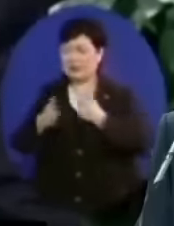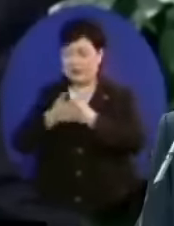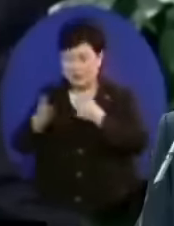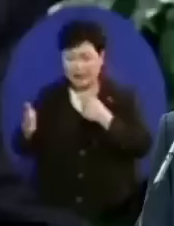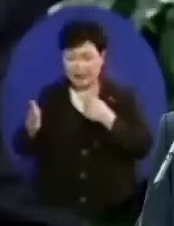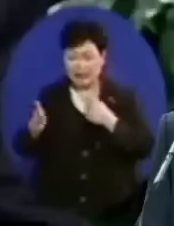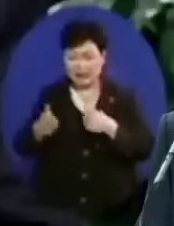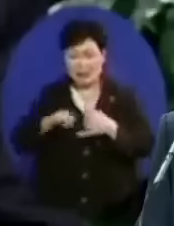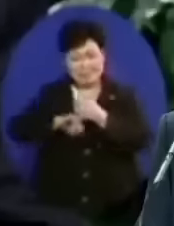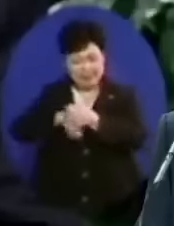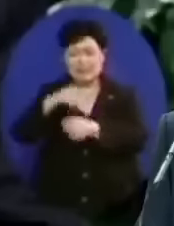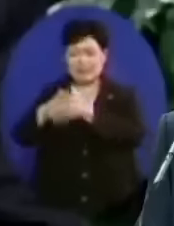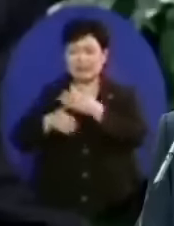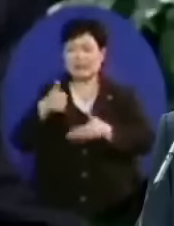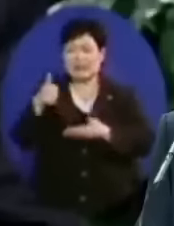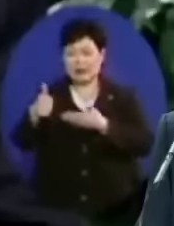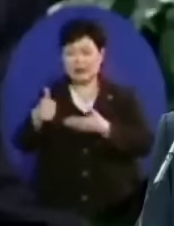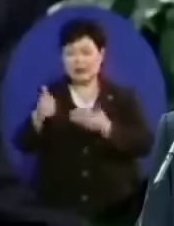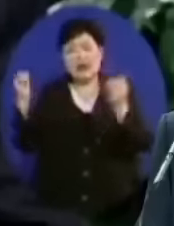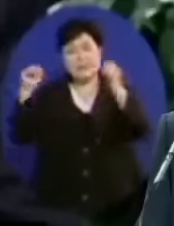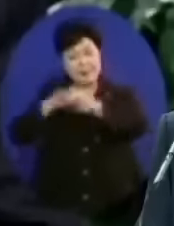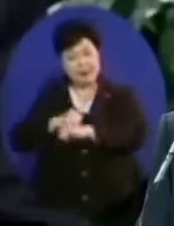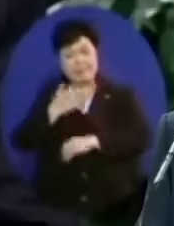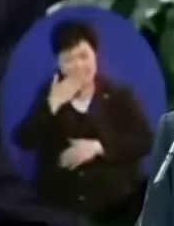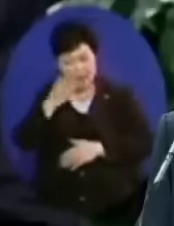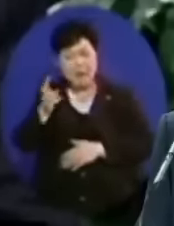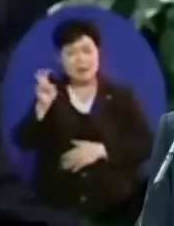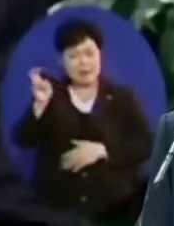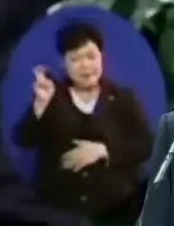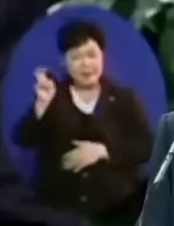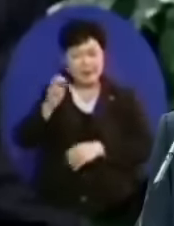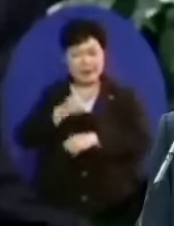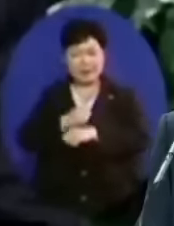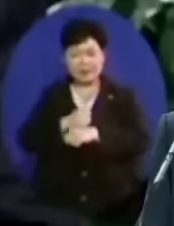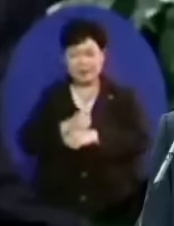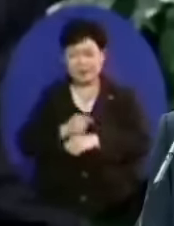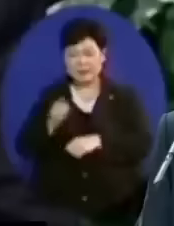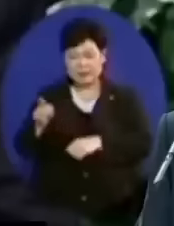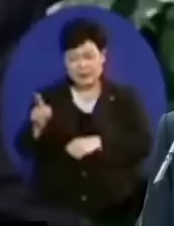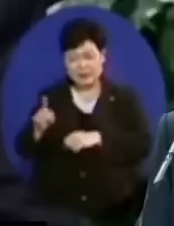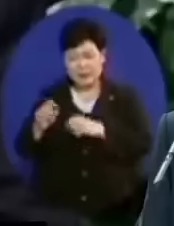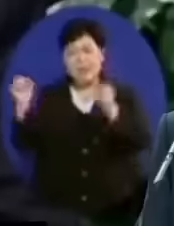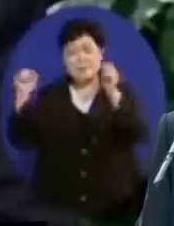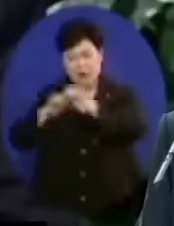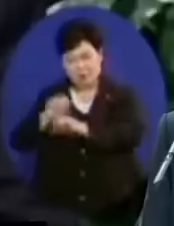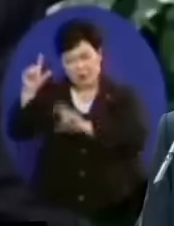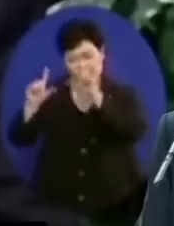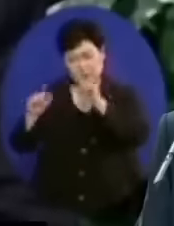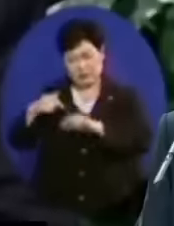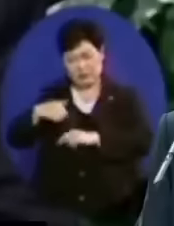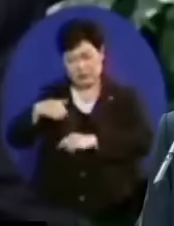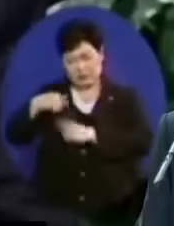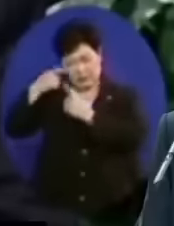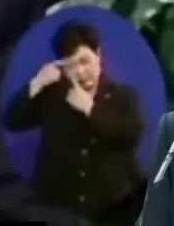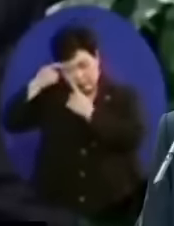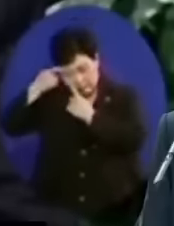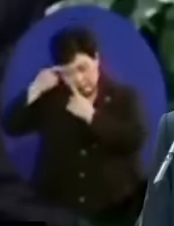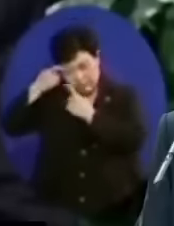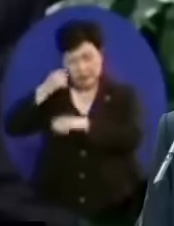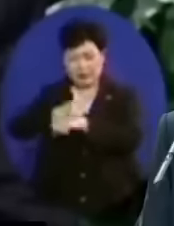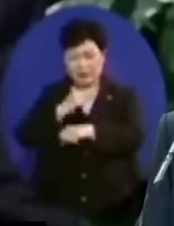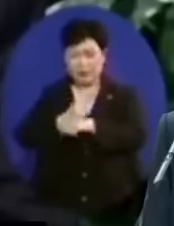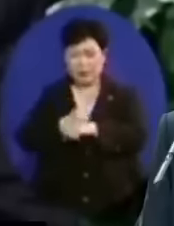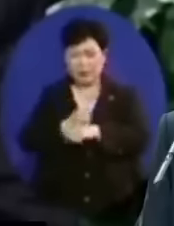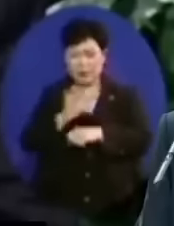그러니 반드시 하나님이 멸망시킬 것이다. 내가 그 모습을 구경하리라. 그래서